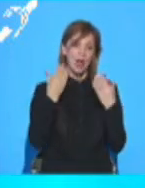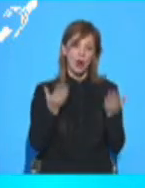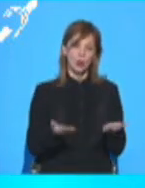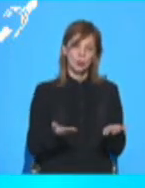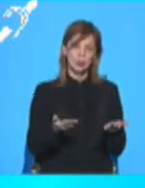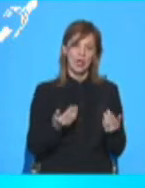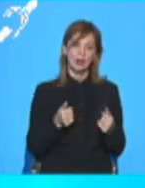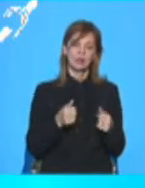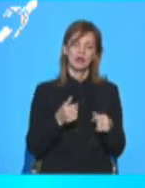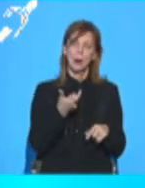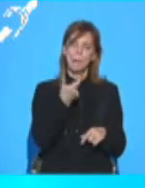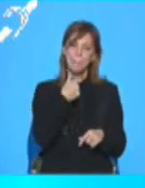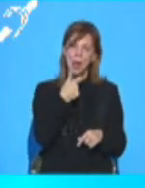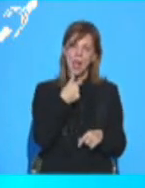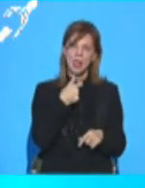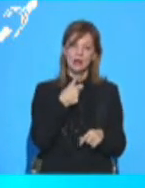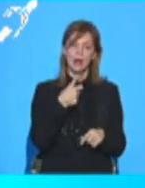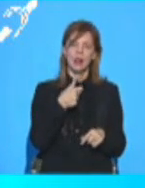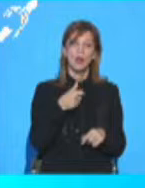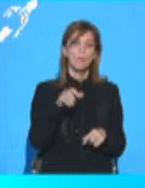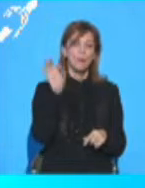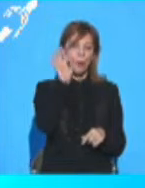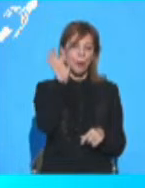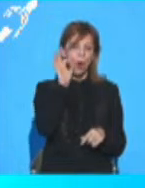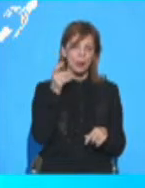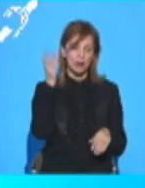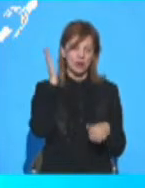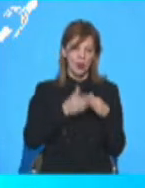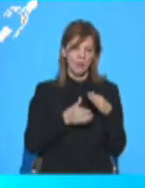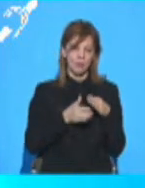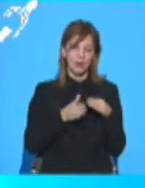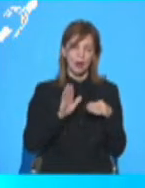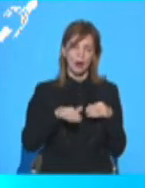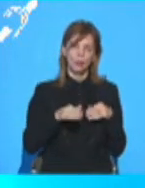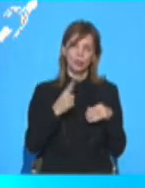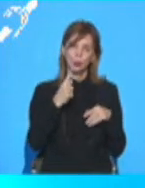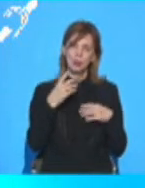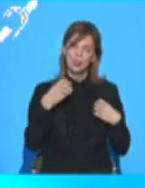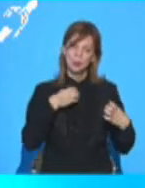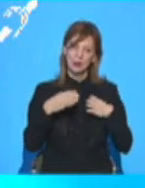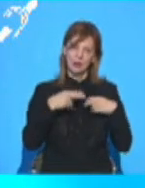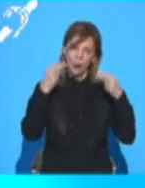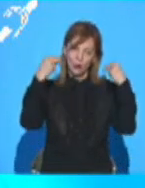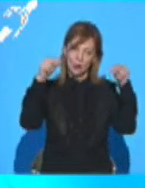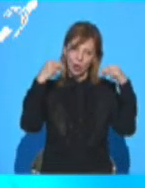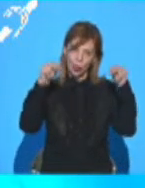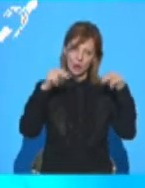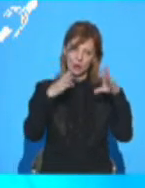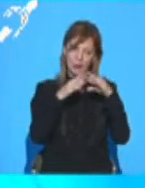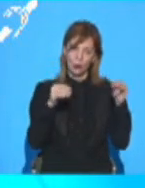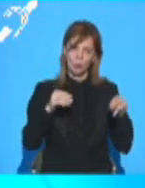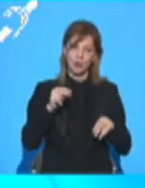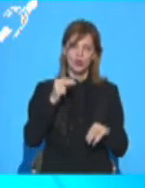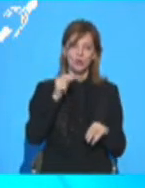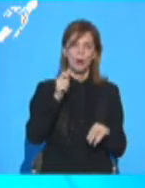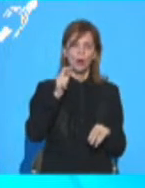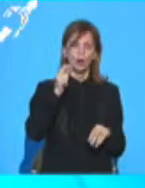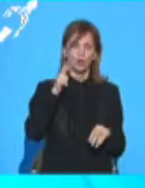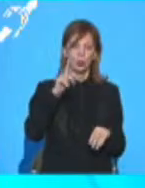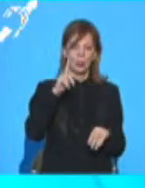împărțit pe parcursul defilării mere, nuci și bomboane, iar la final au susținut un mic spectacol de colinde tradiționale românești și